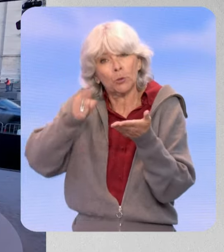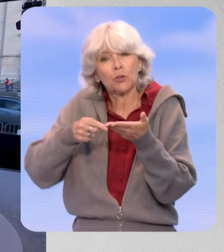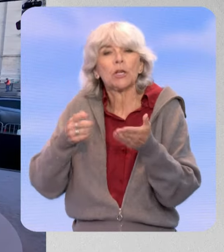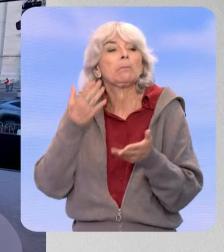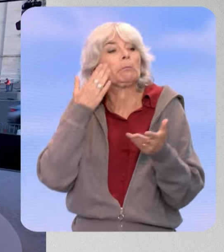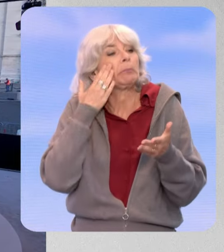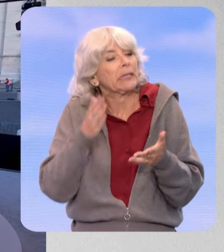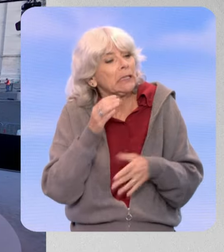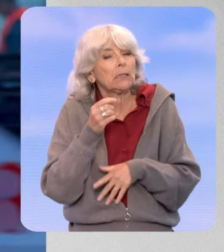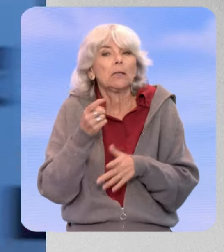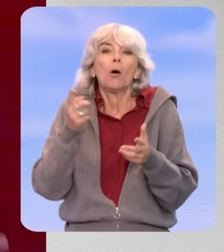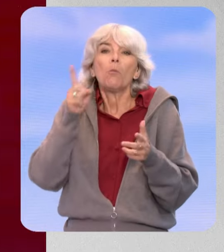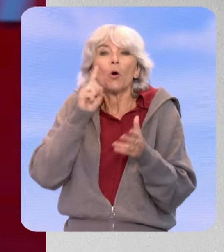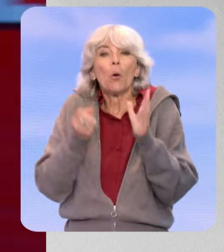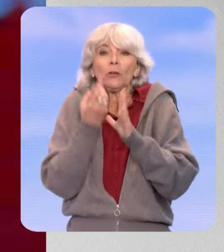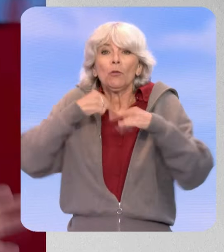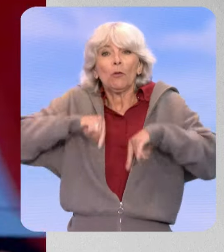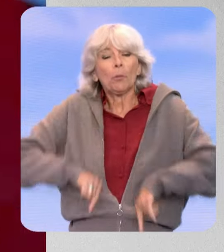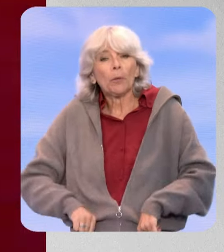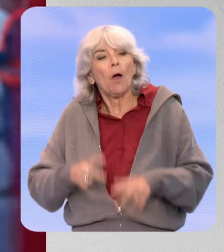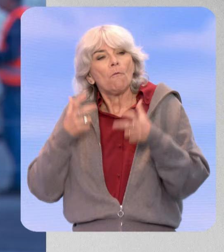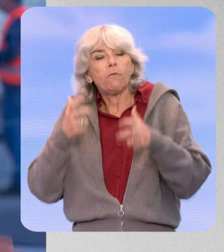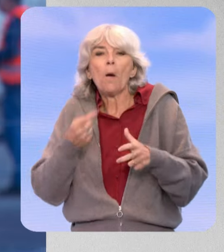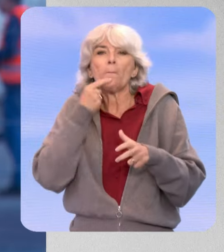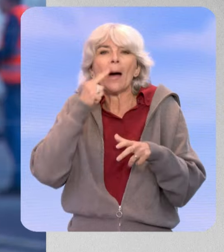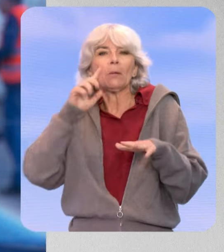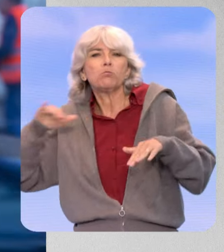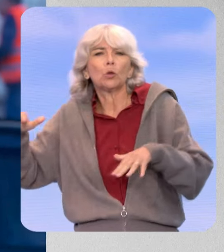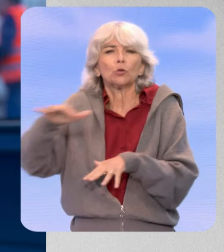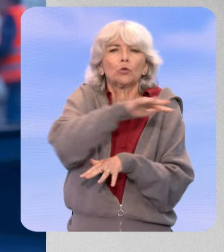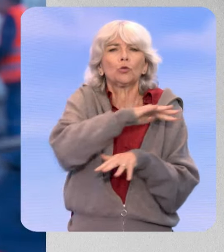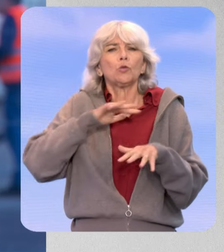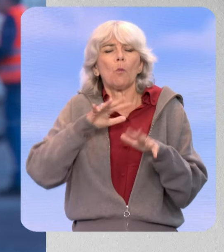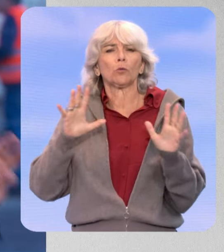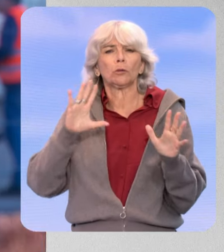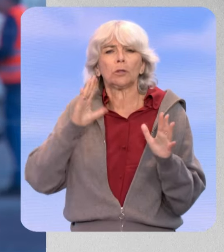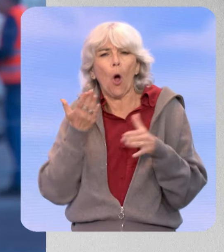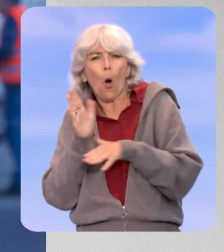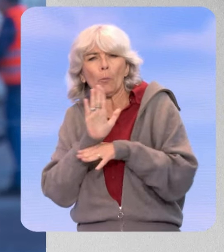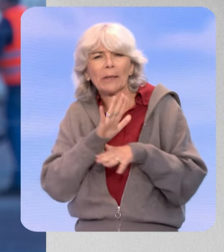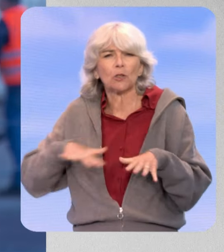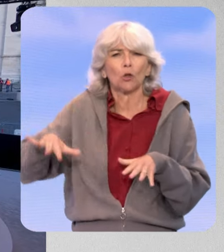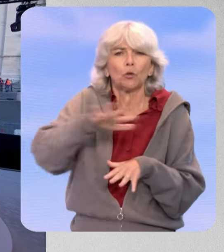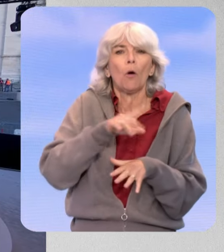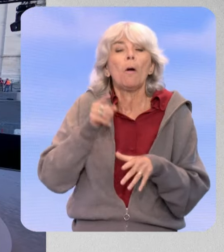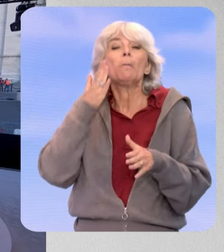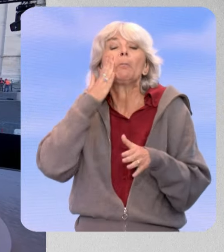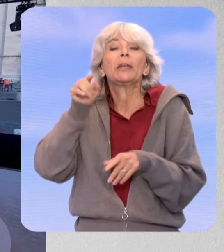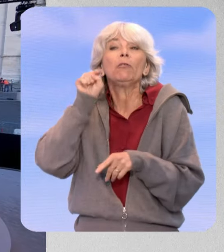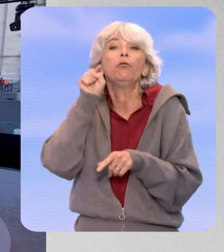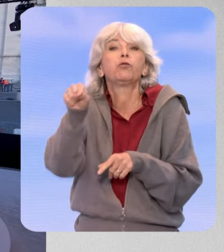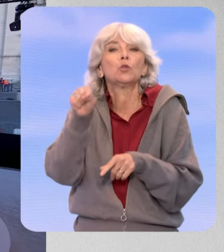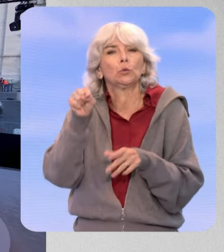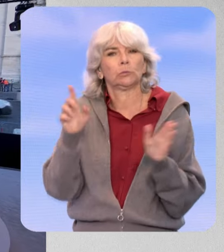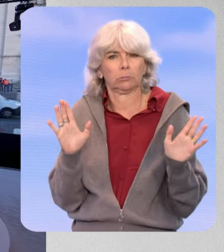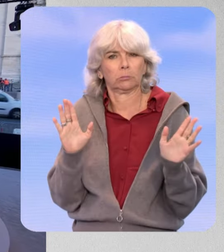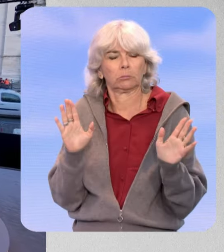demain, puisque le nouveau Premier ministre veut parler à tout le monde, à toute la représentation nationale, si vous, M. Jacobelli,